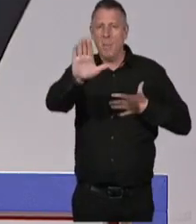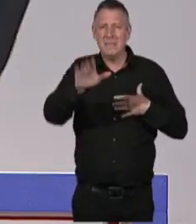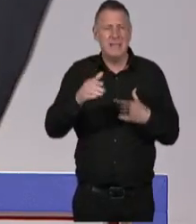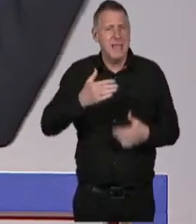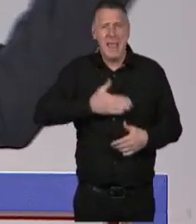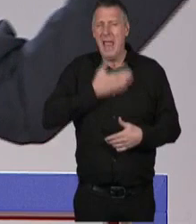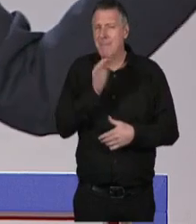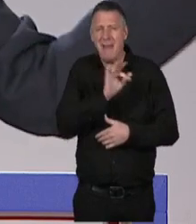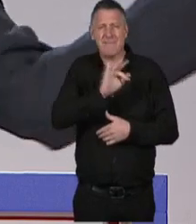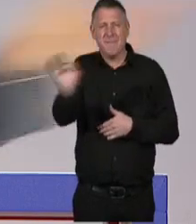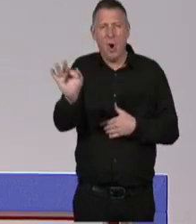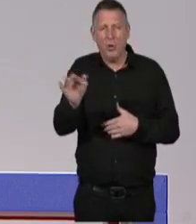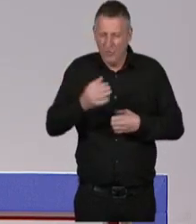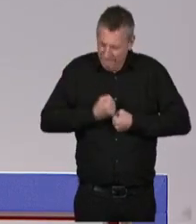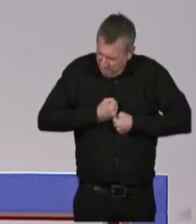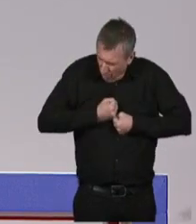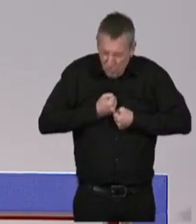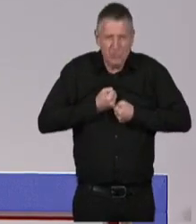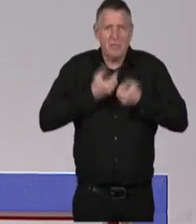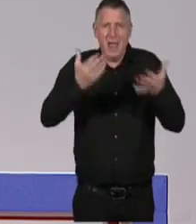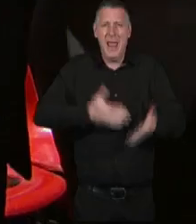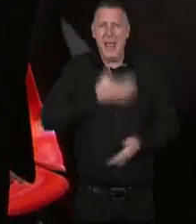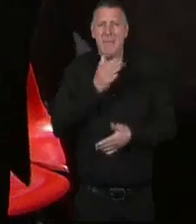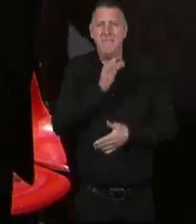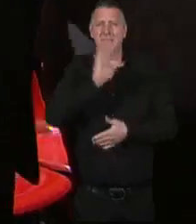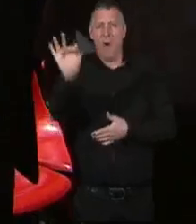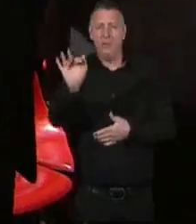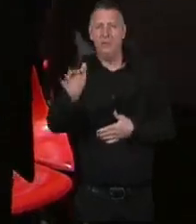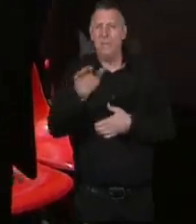d'aimer la France de toutes nos forces.